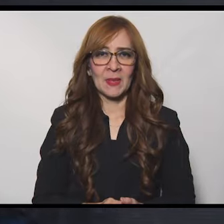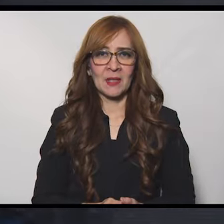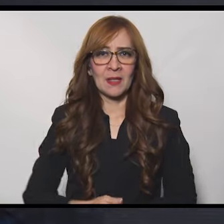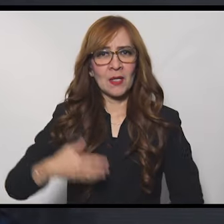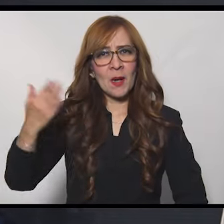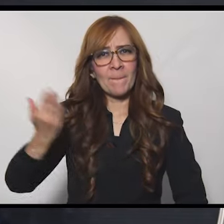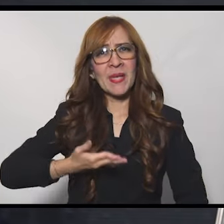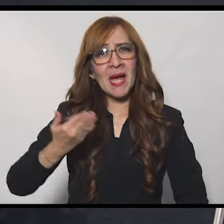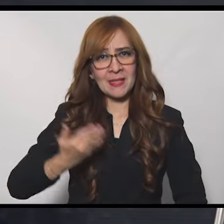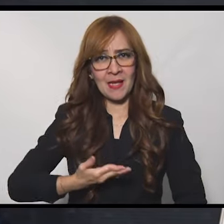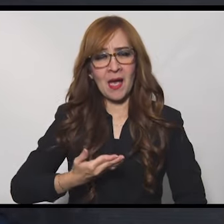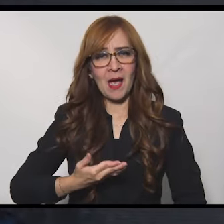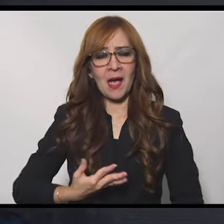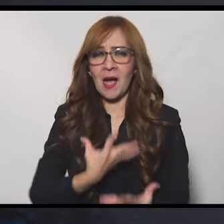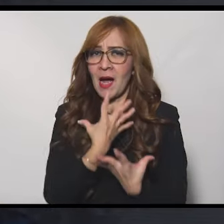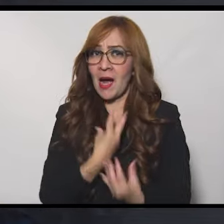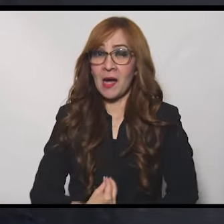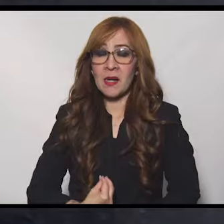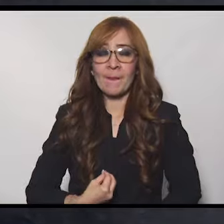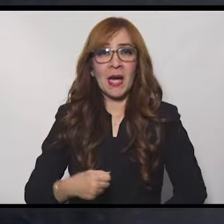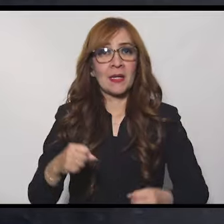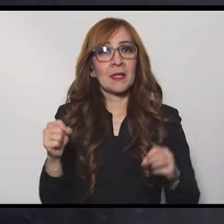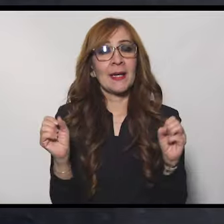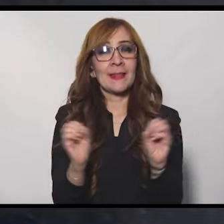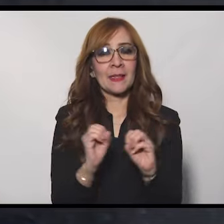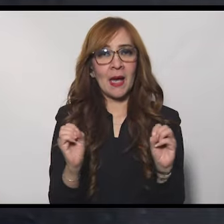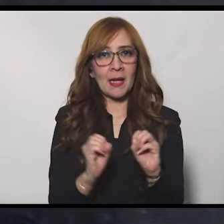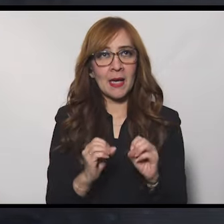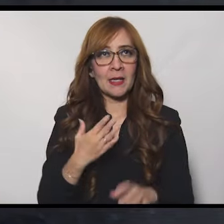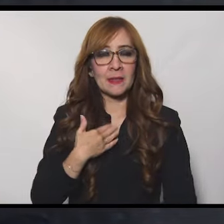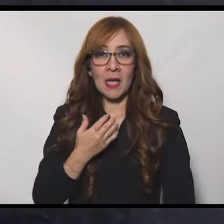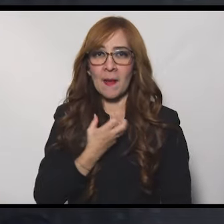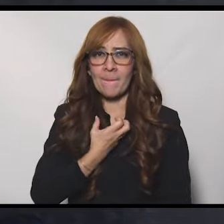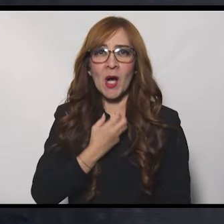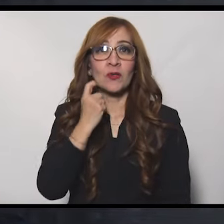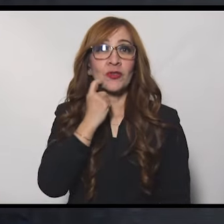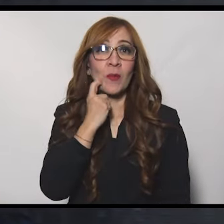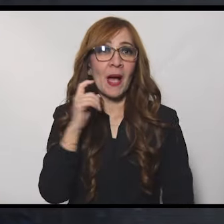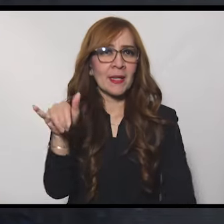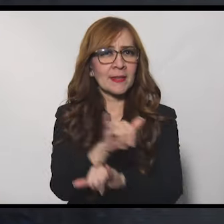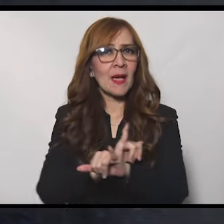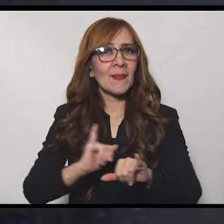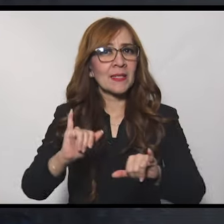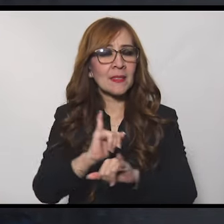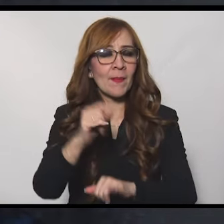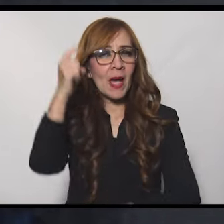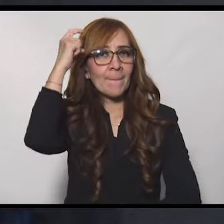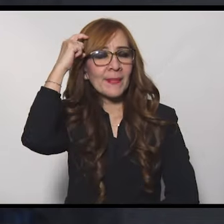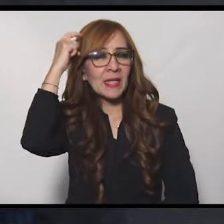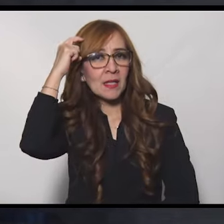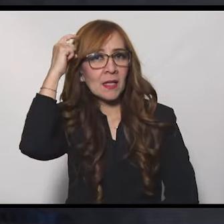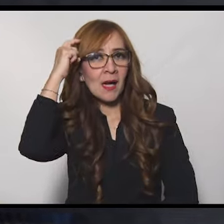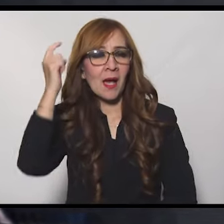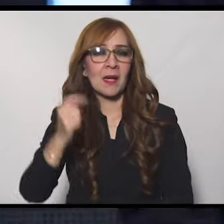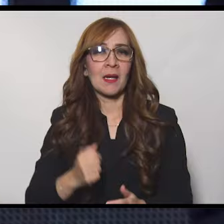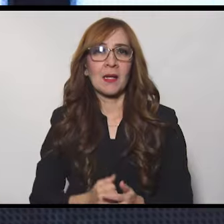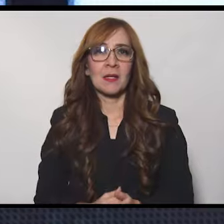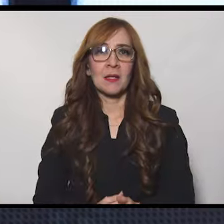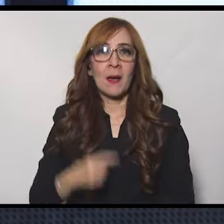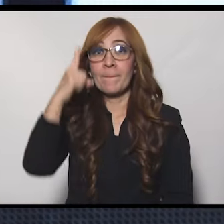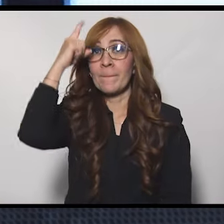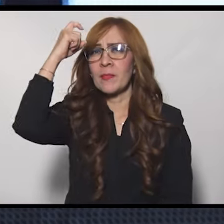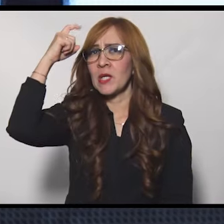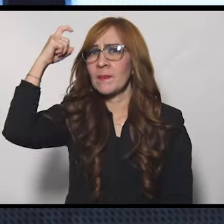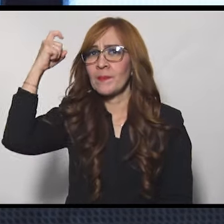Rutinitas, gak ada harapan. Untuk itulah saya ingin coba kita sama-sama pikirkan, kita renungkan.